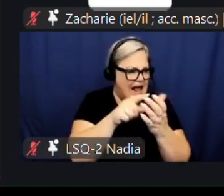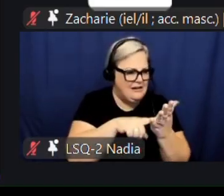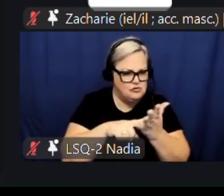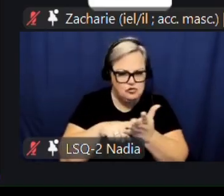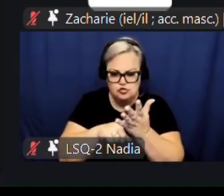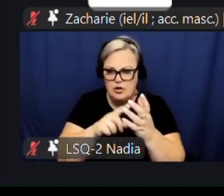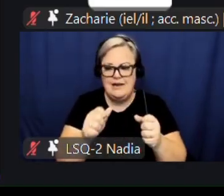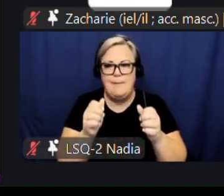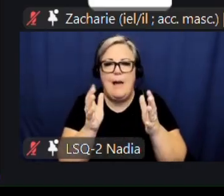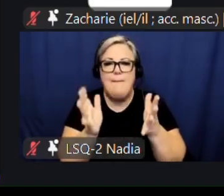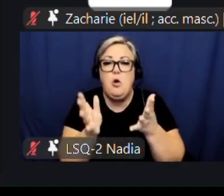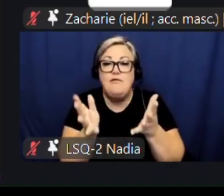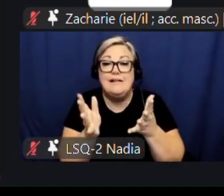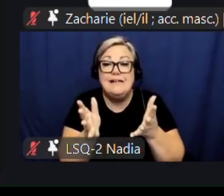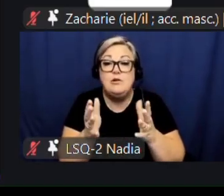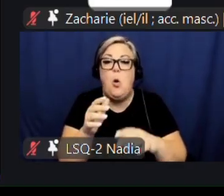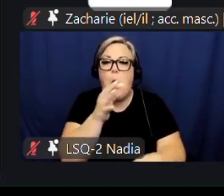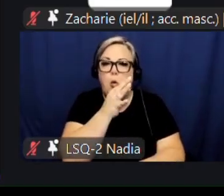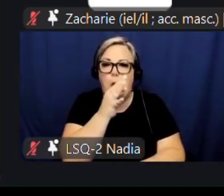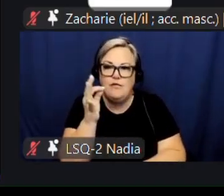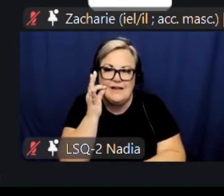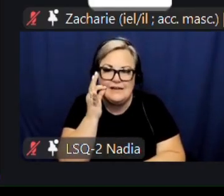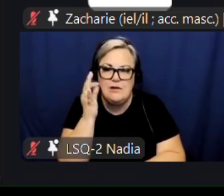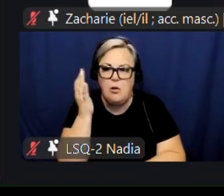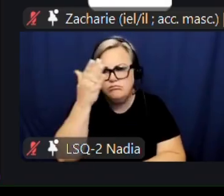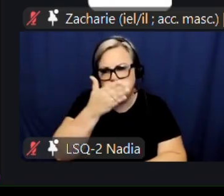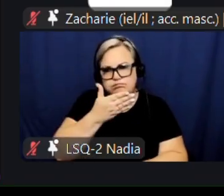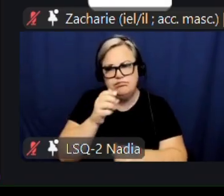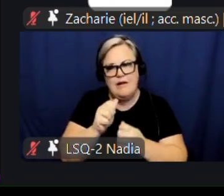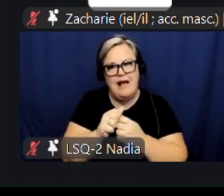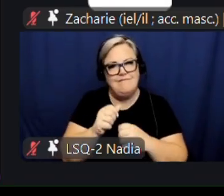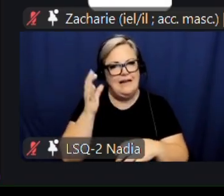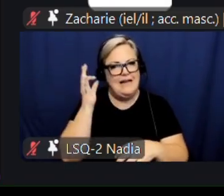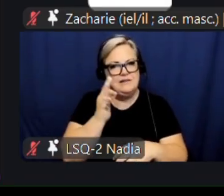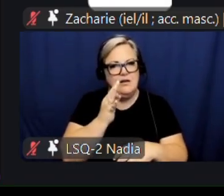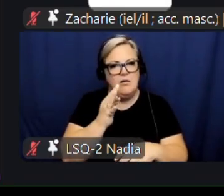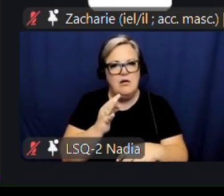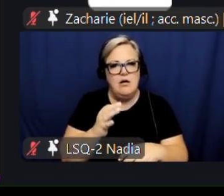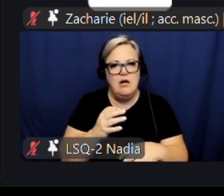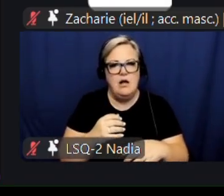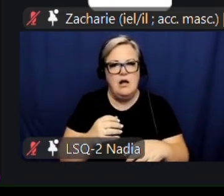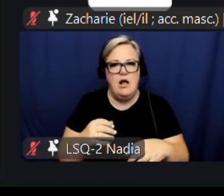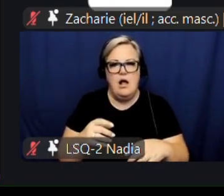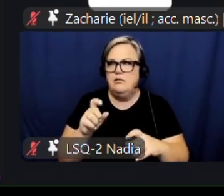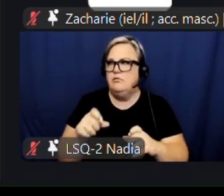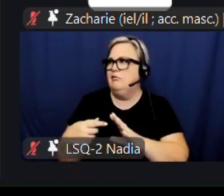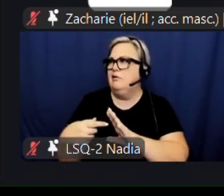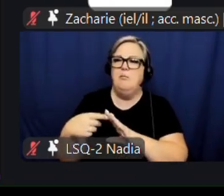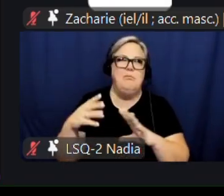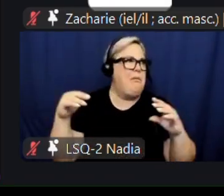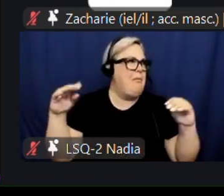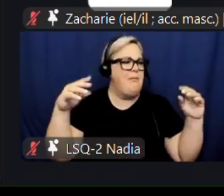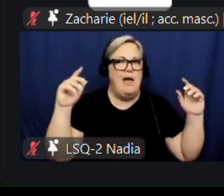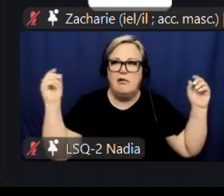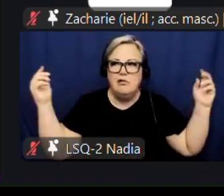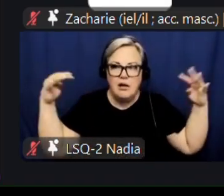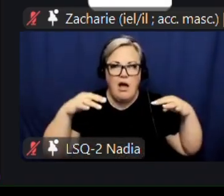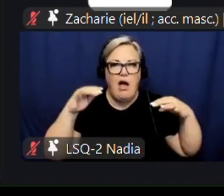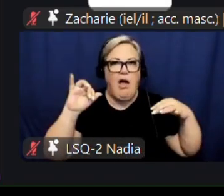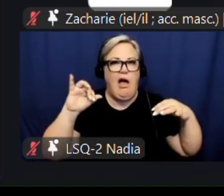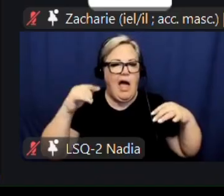des conversations confidentielles, discrètes avec la réception, éviter de se déplacarder, par exemple, devant toute une salle d'attente.